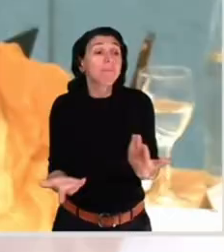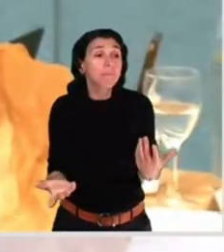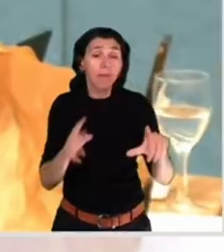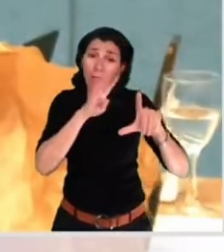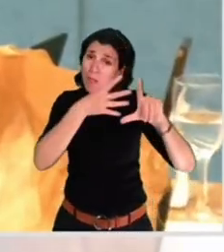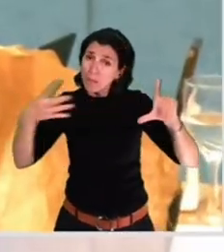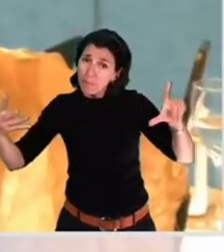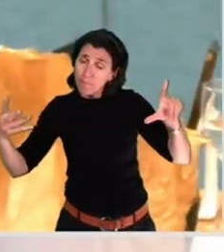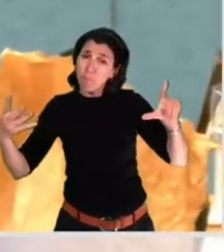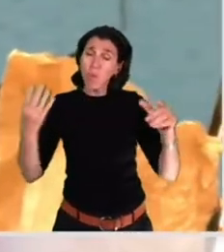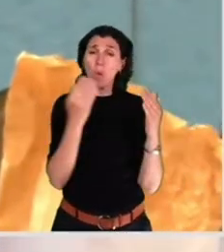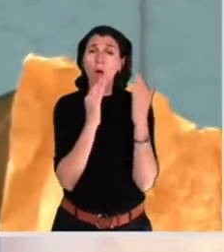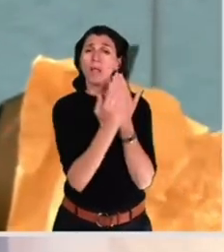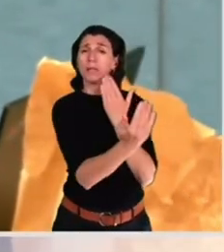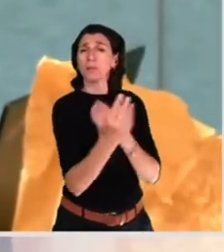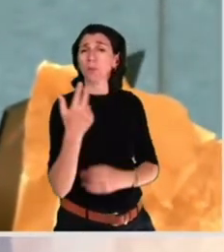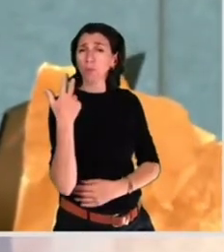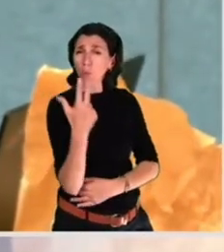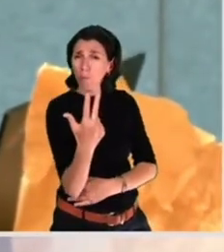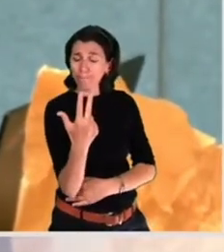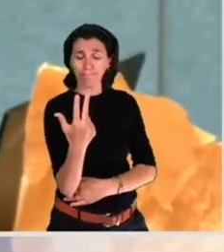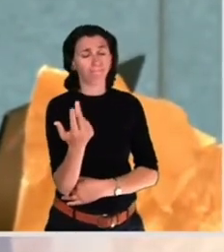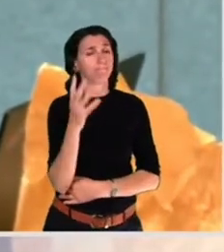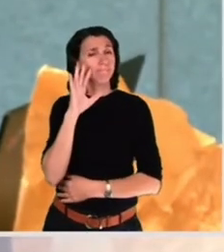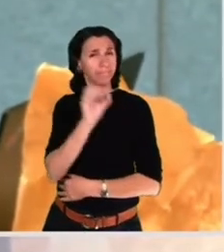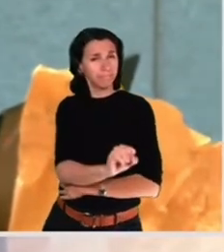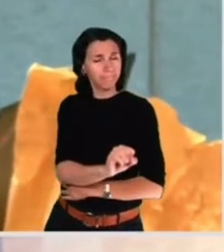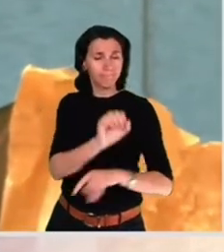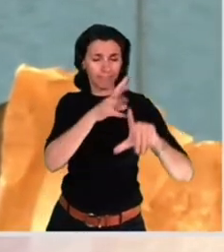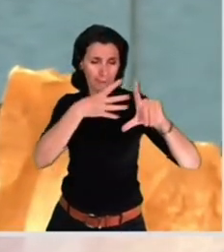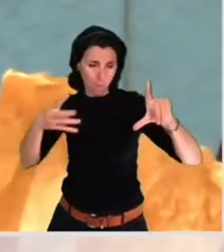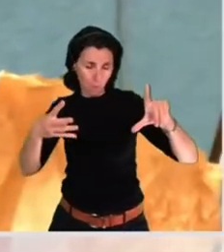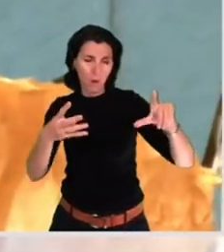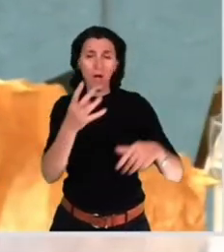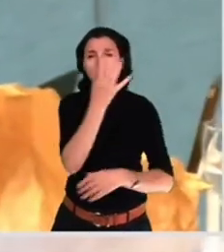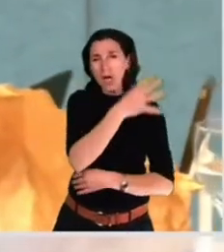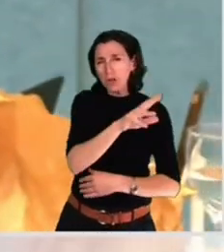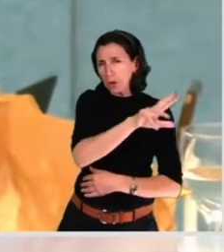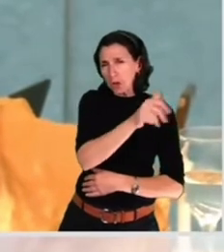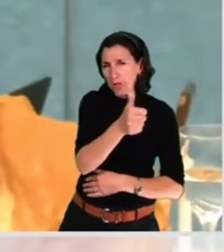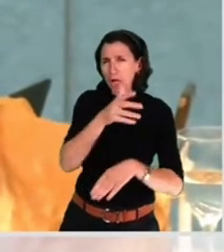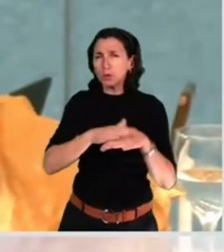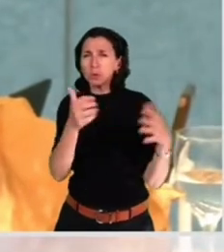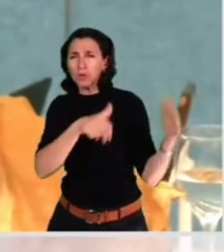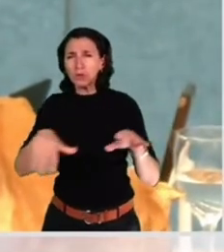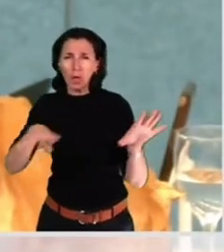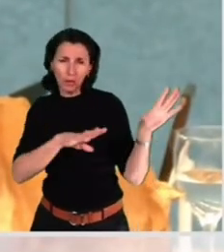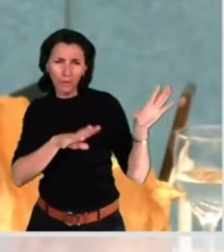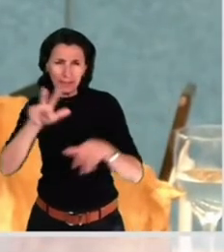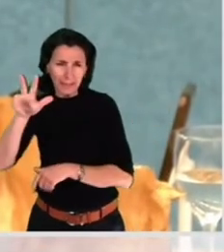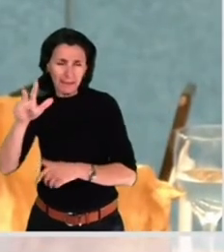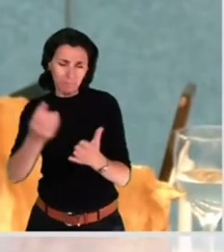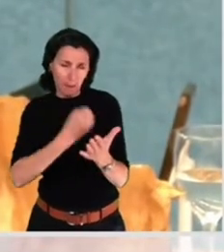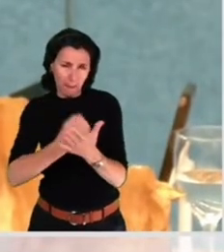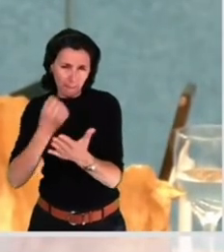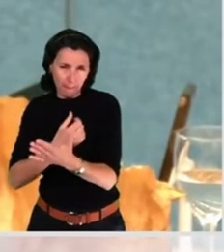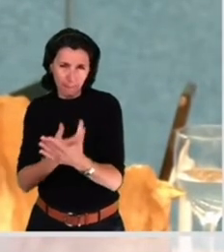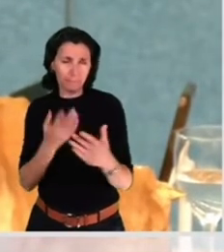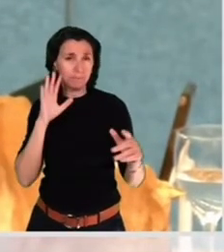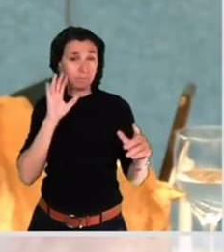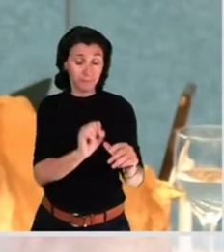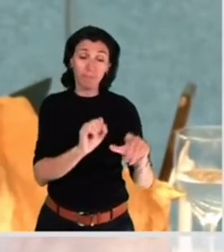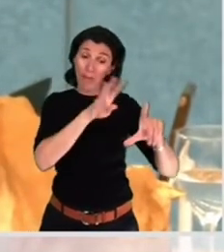l'annexe 3, 431 sur 693 en parlent. Et sous le tableau, je lis « La grande majorité des